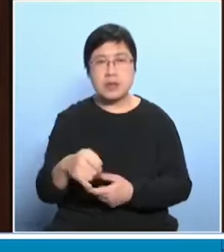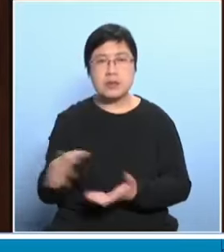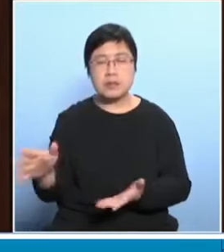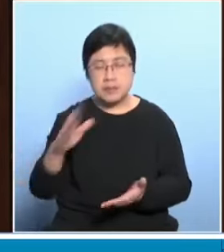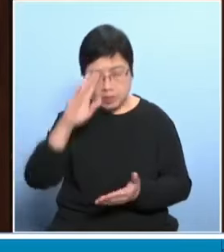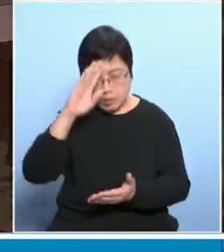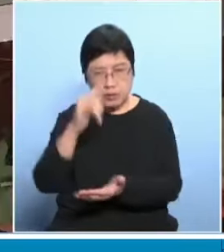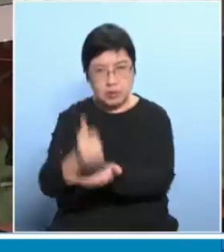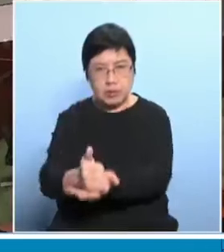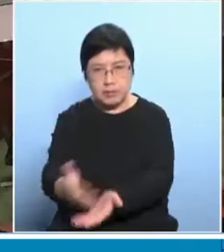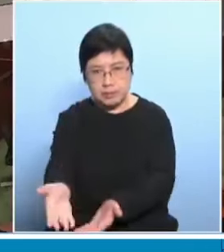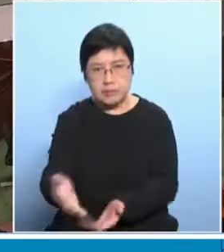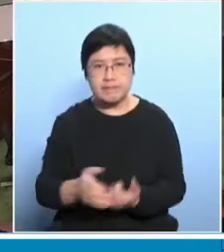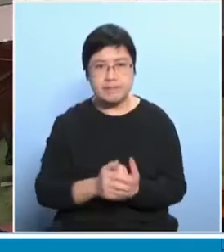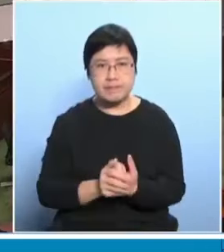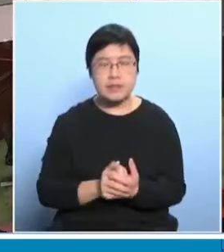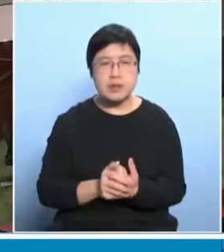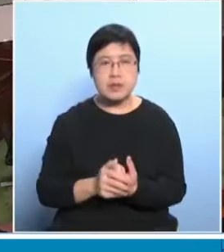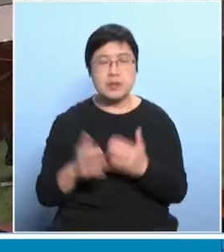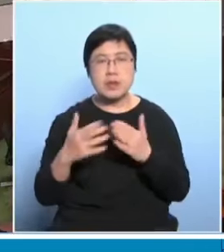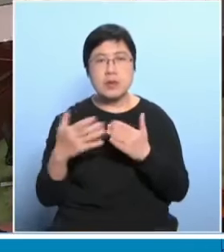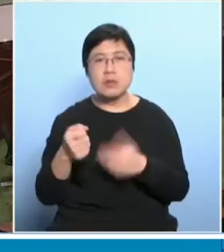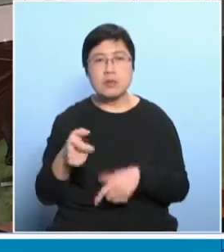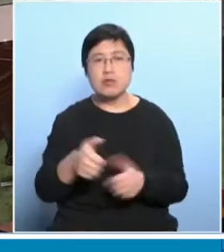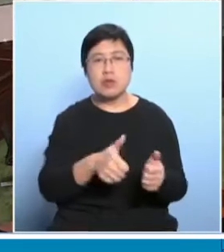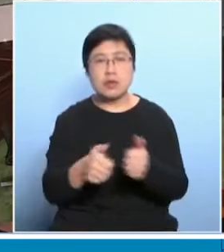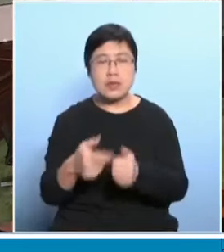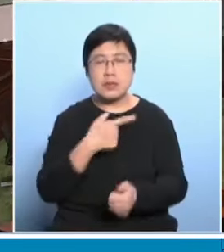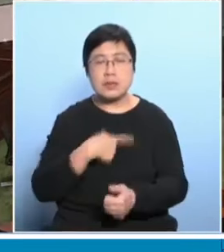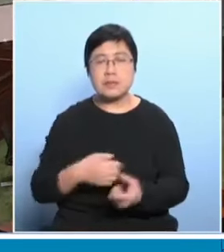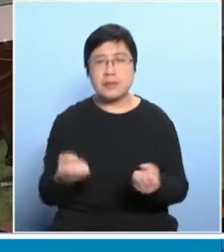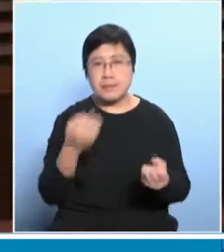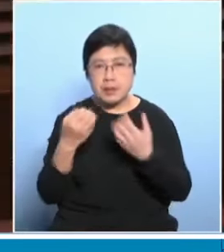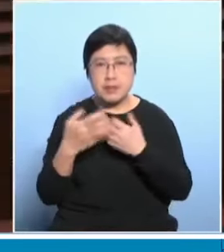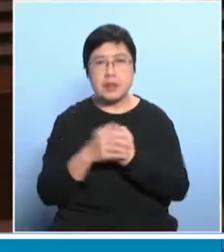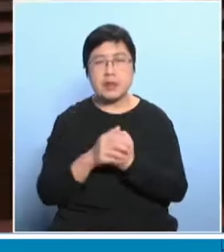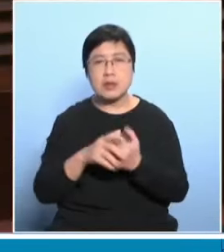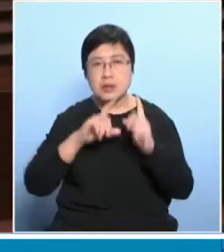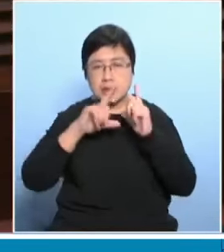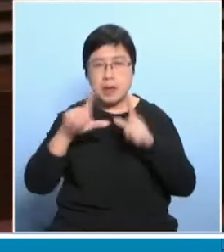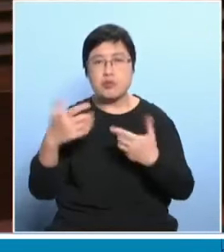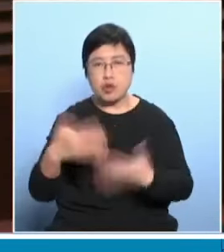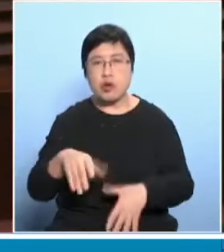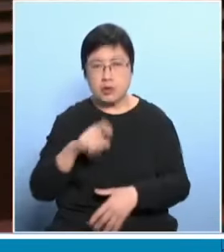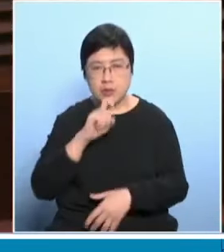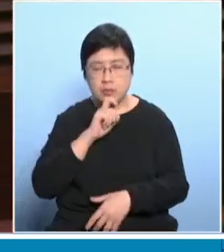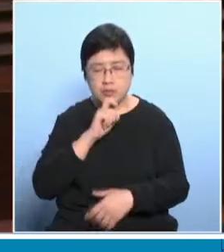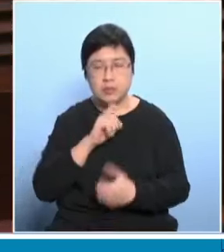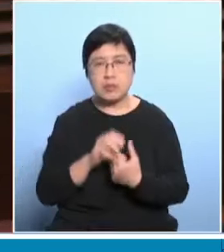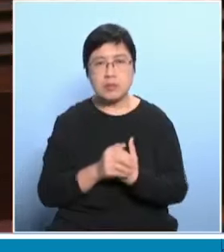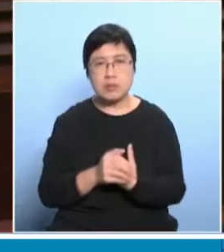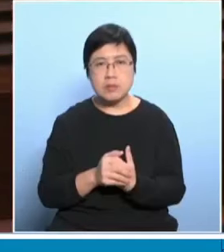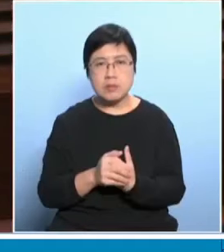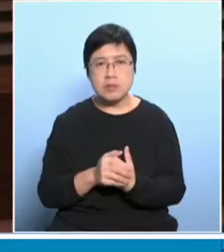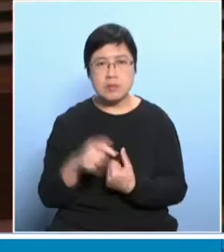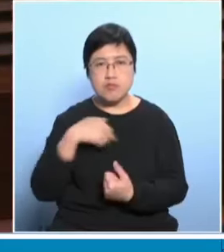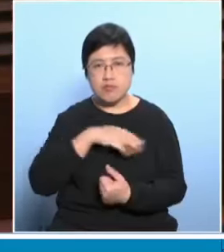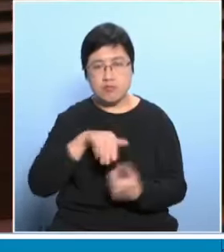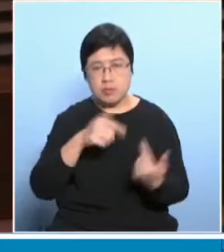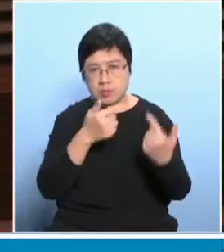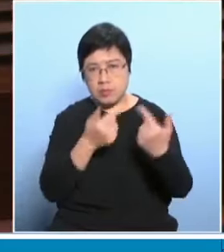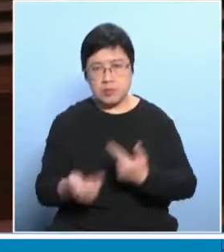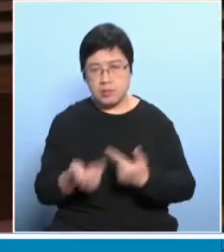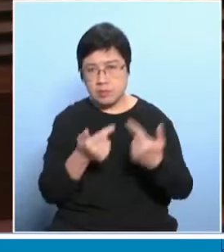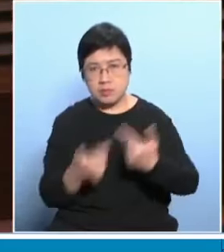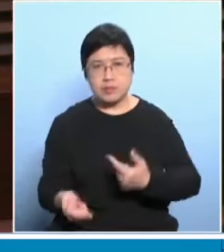你坐下，局長 多謝主席，好多謝議員提問。其實我哋喺主體答案裏面都講咗咧，我哋係一路